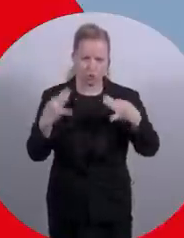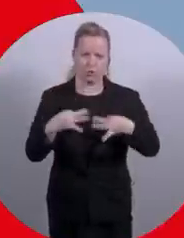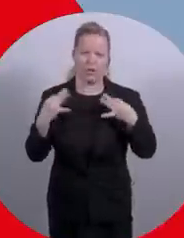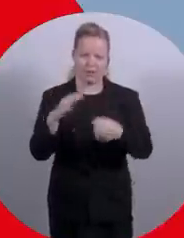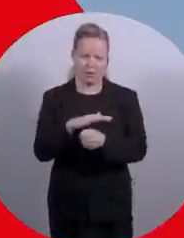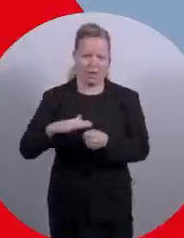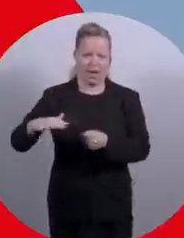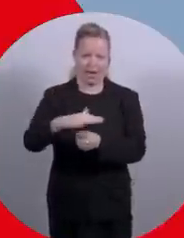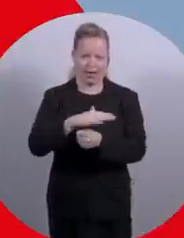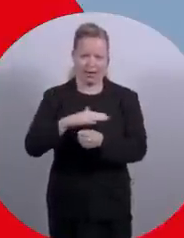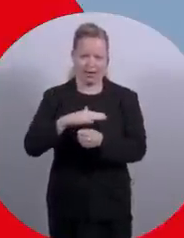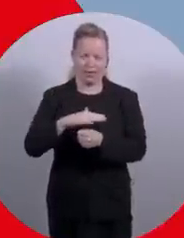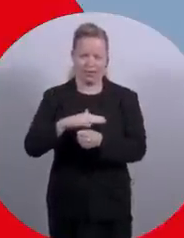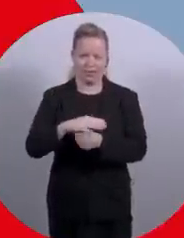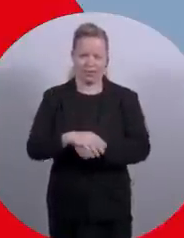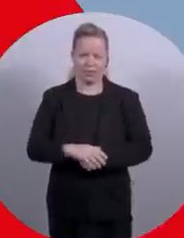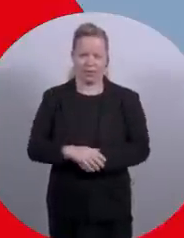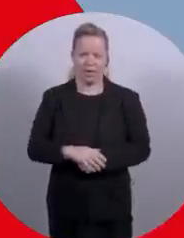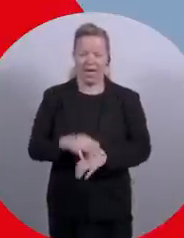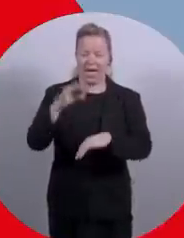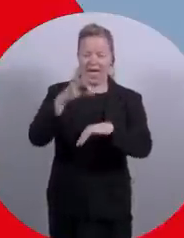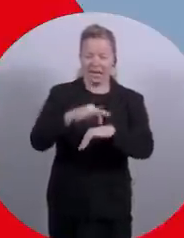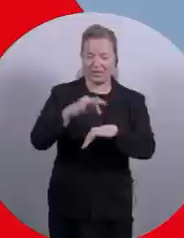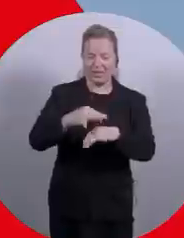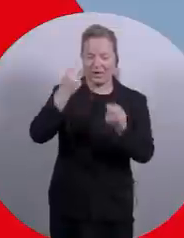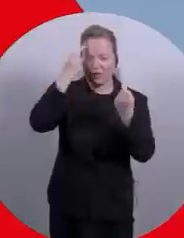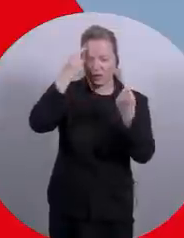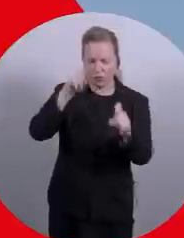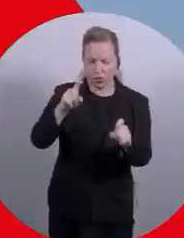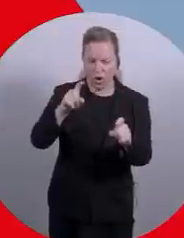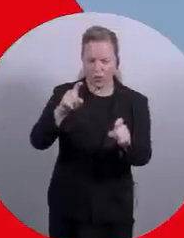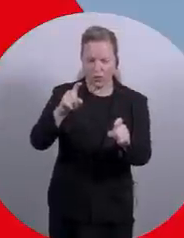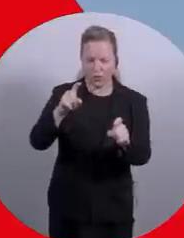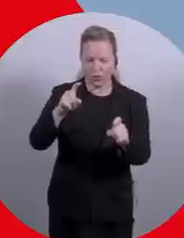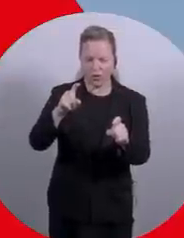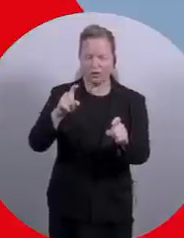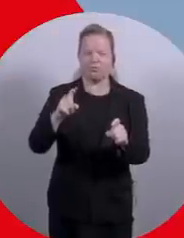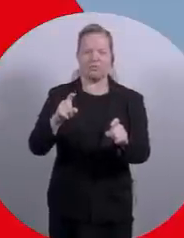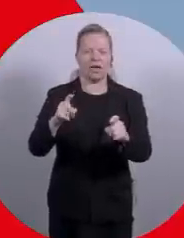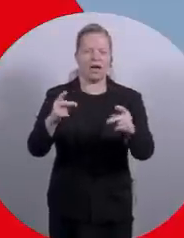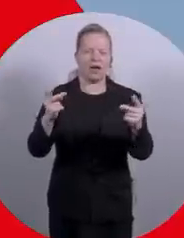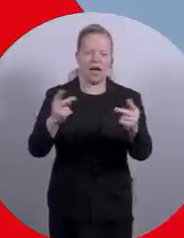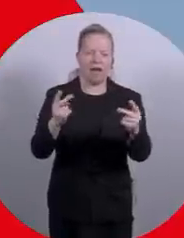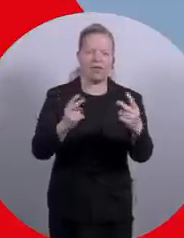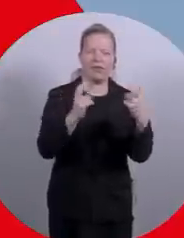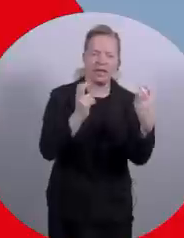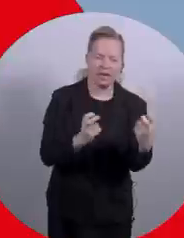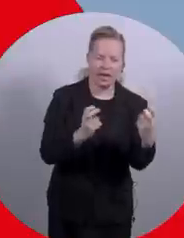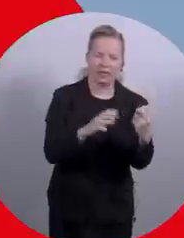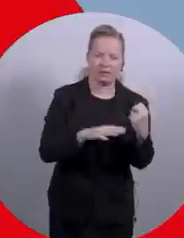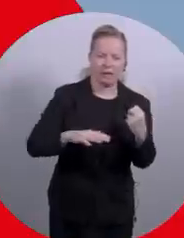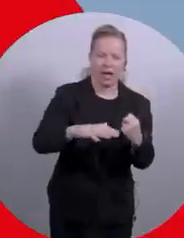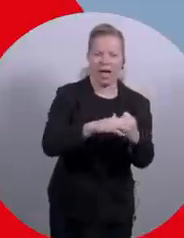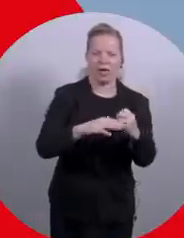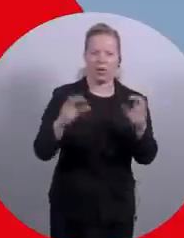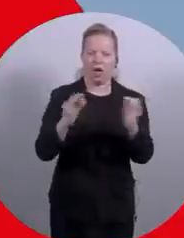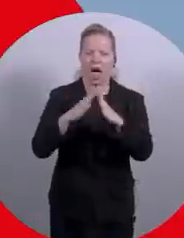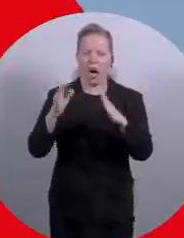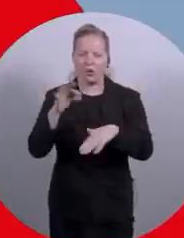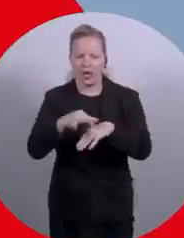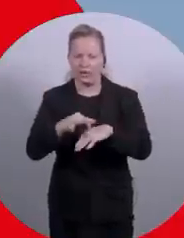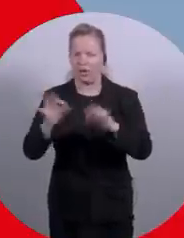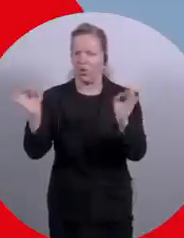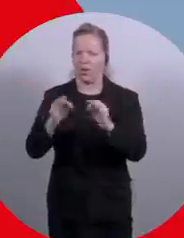das ist der Bereich der ärztlichen Versorgung sei es eben niedergelassenen Bereich sei es im hausärztebereich seit dem